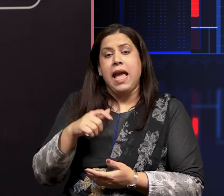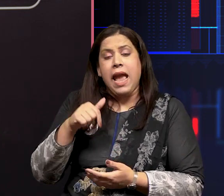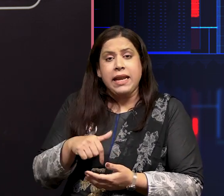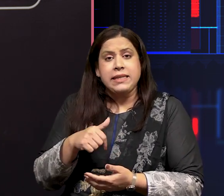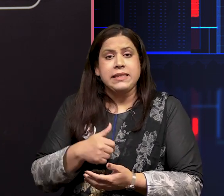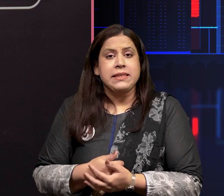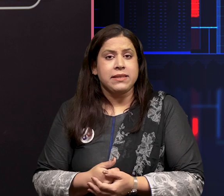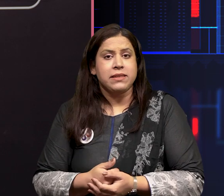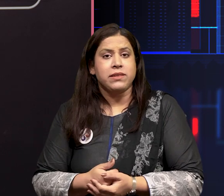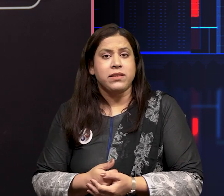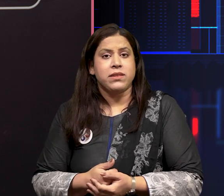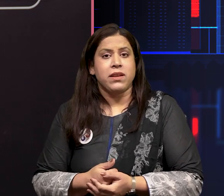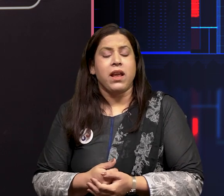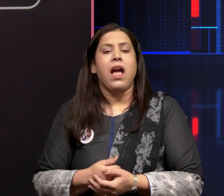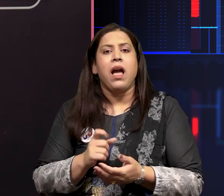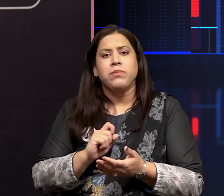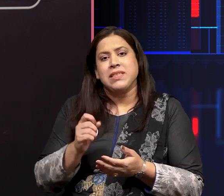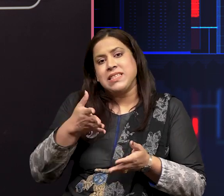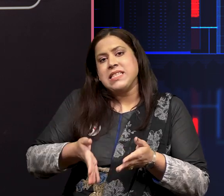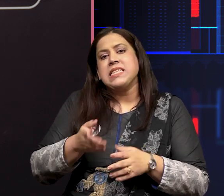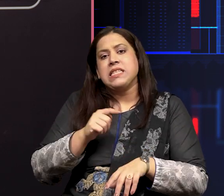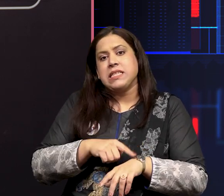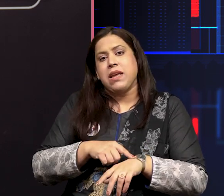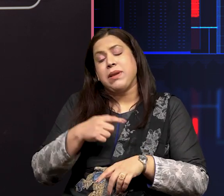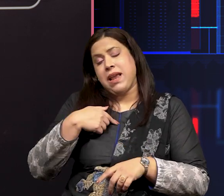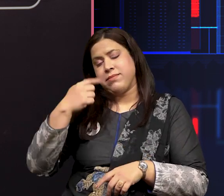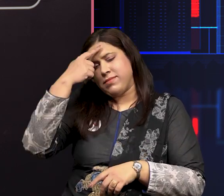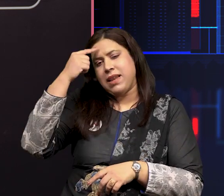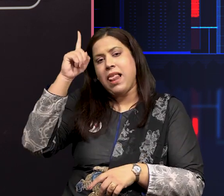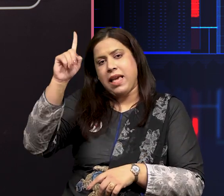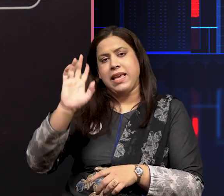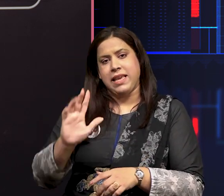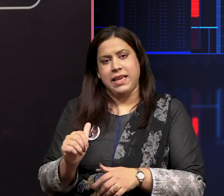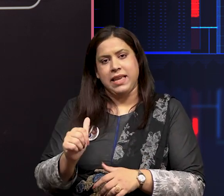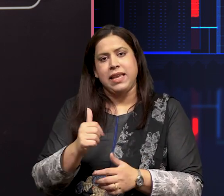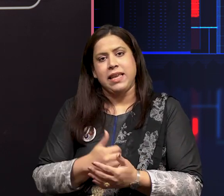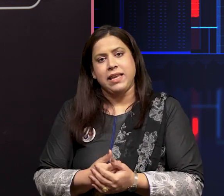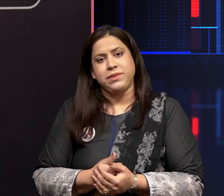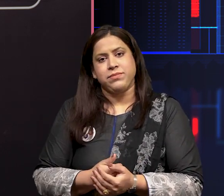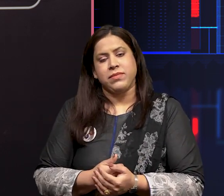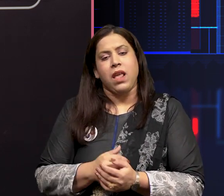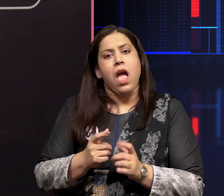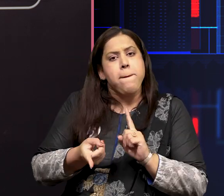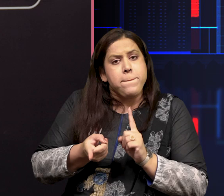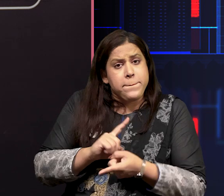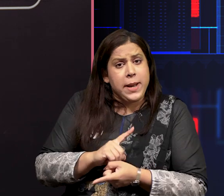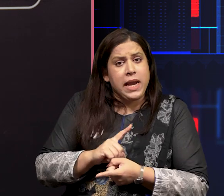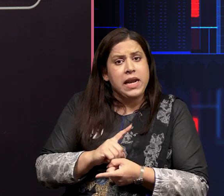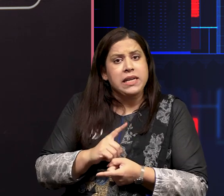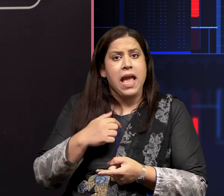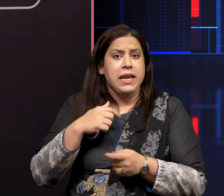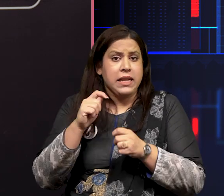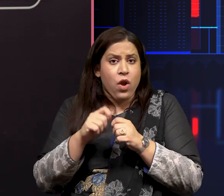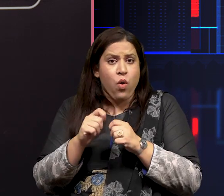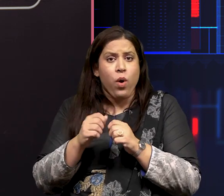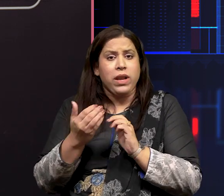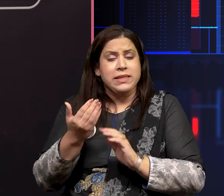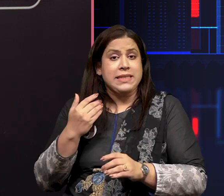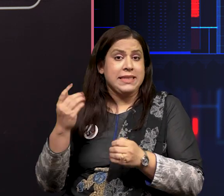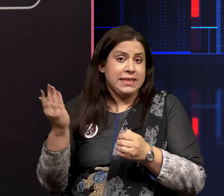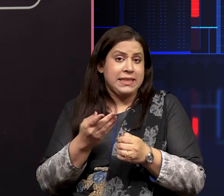the work which I create, they're going to outlive me. तो आप ये होते हैं कि आप अपने सेल्फ का एक हिस्सा जो